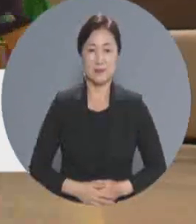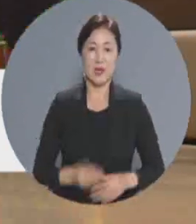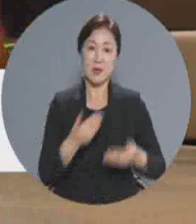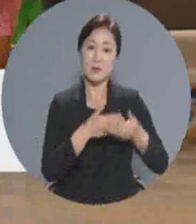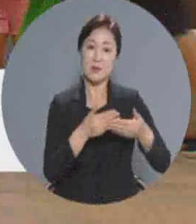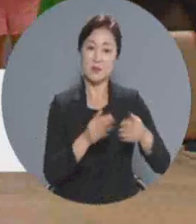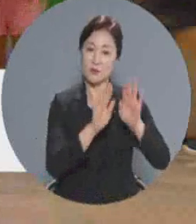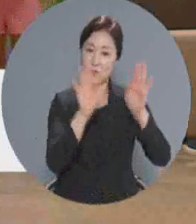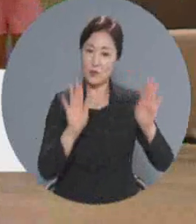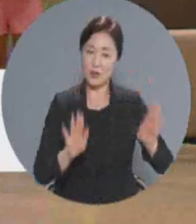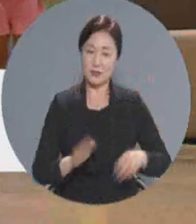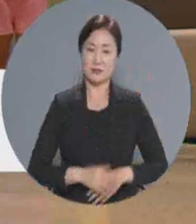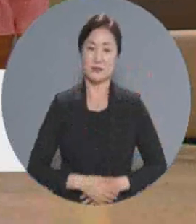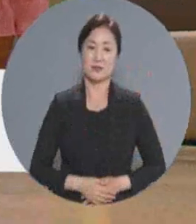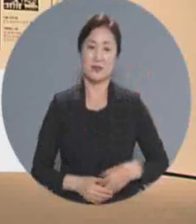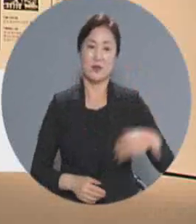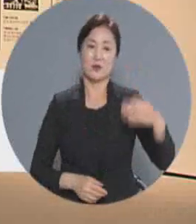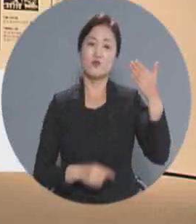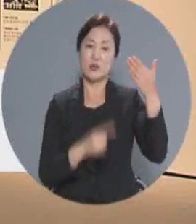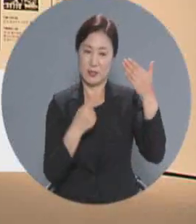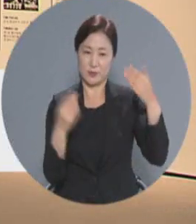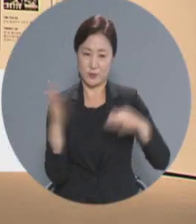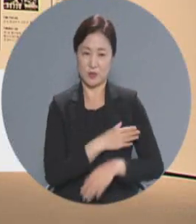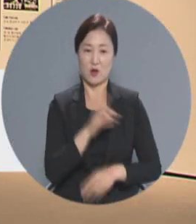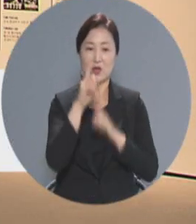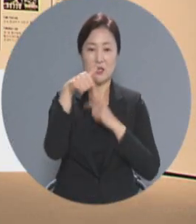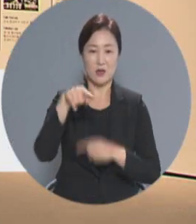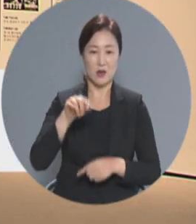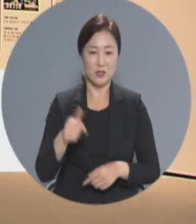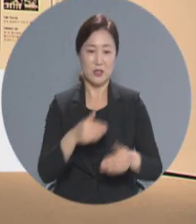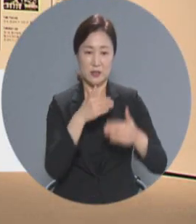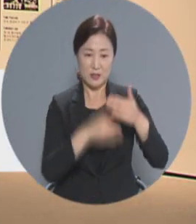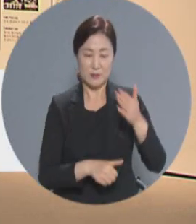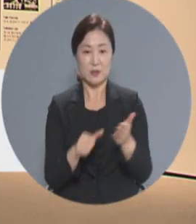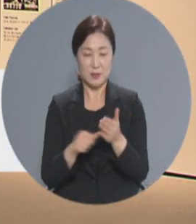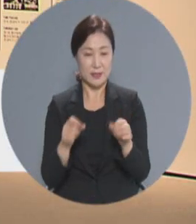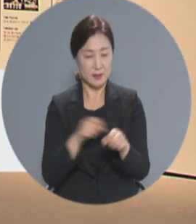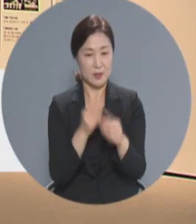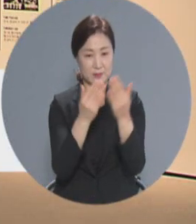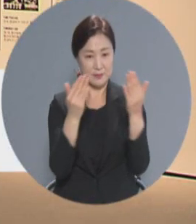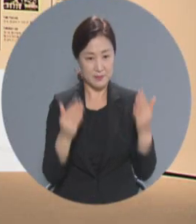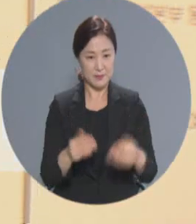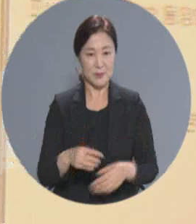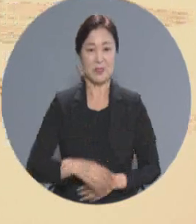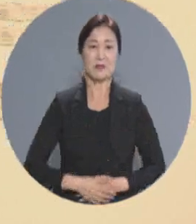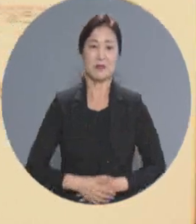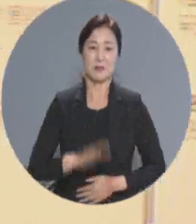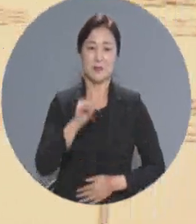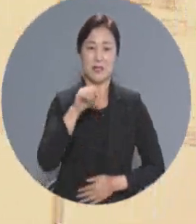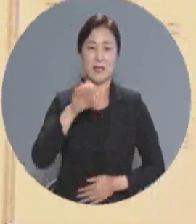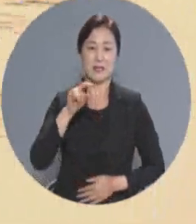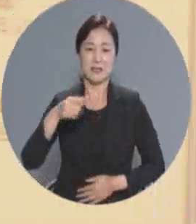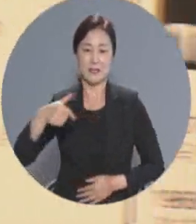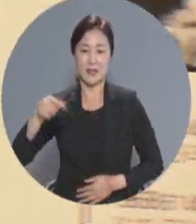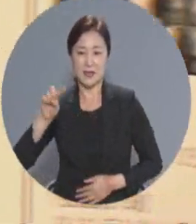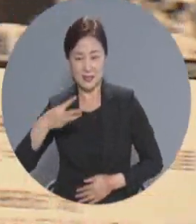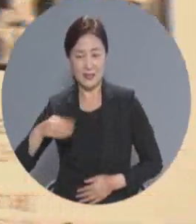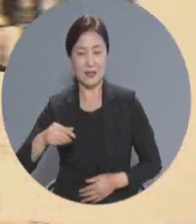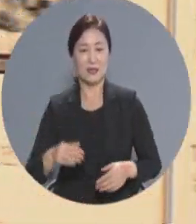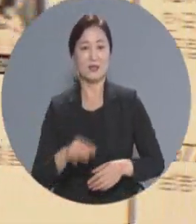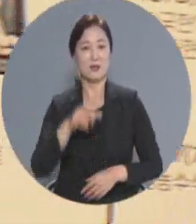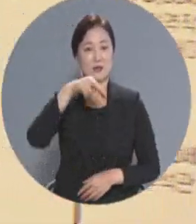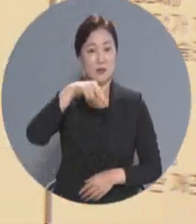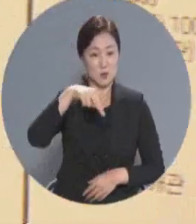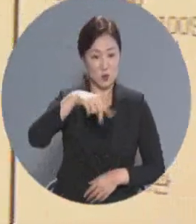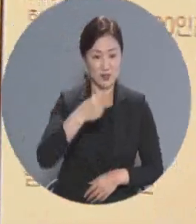도림미술관은 다음 달 1일부터 고 이건희 회장의 유품 기증 특별전을 비롯해 수묵 비엔날레 연계 전시인 소전 손재형